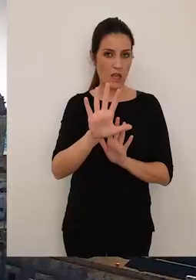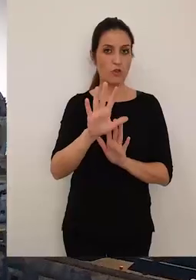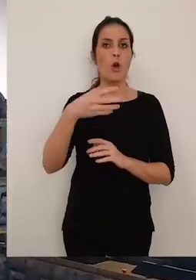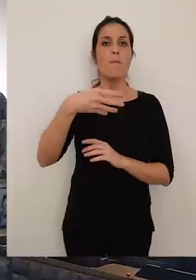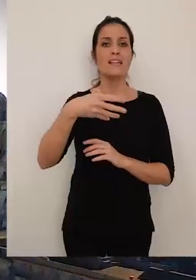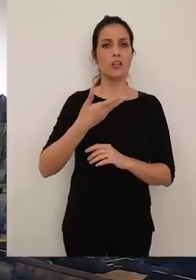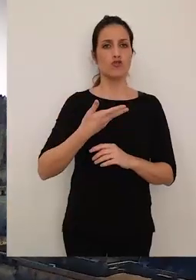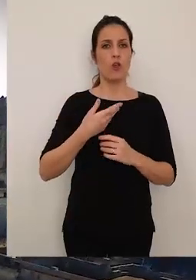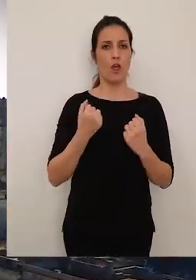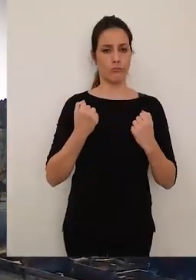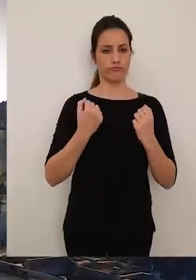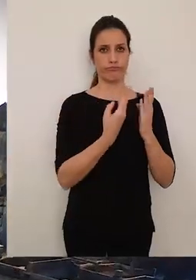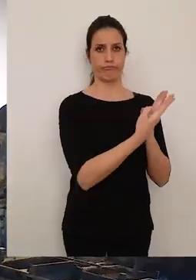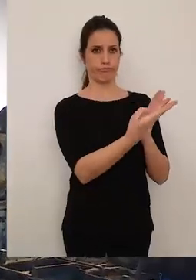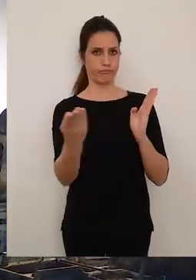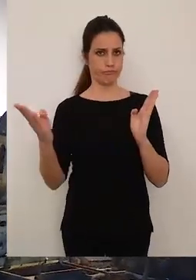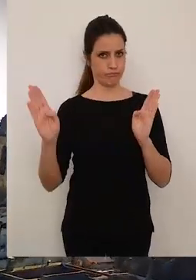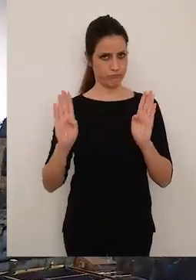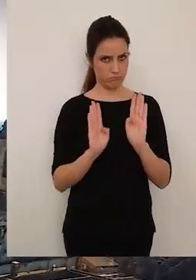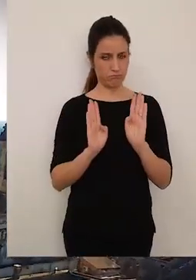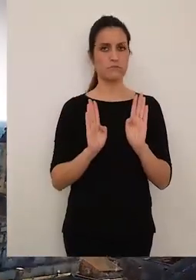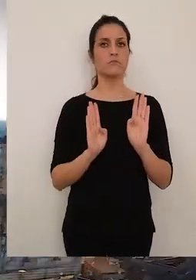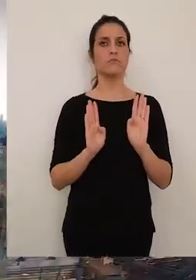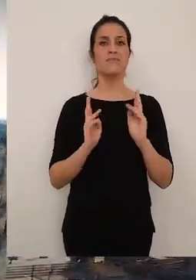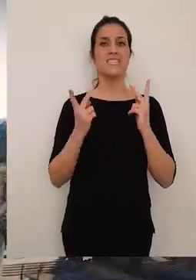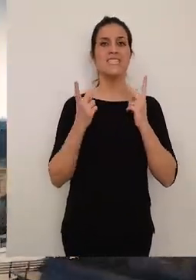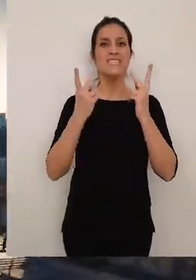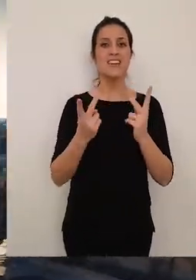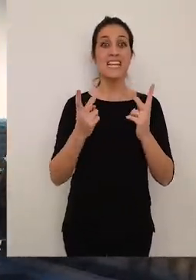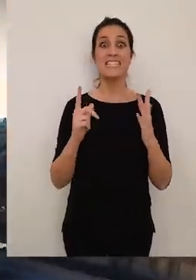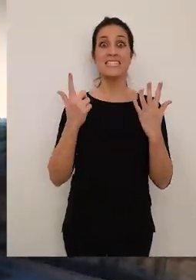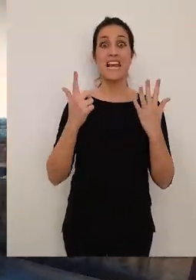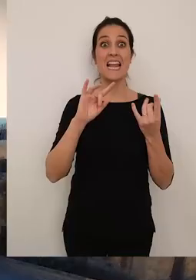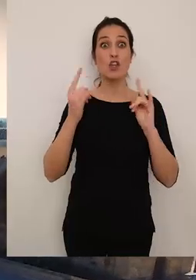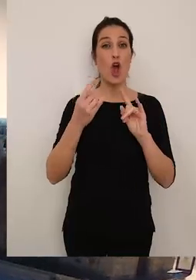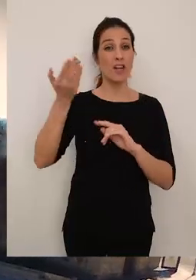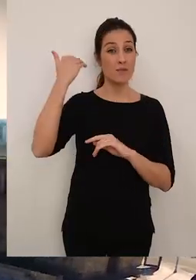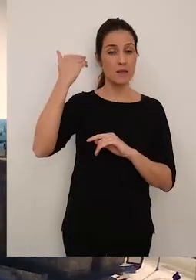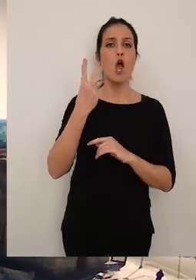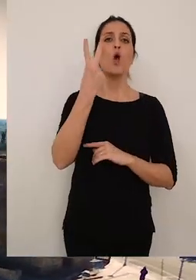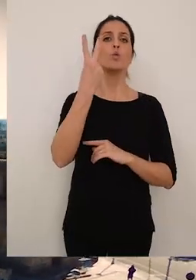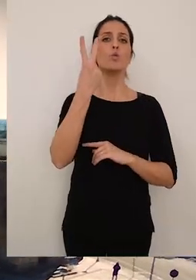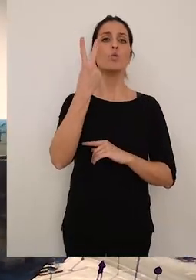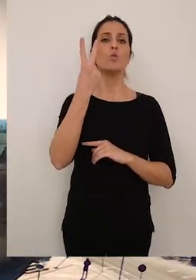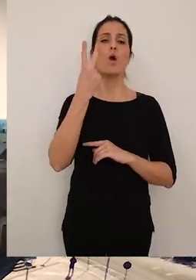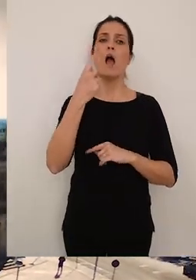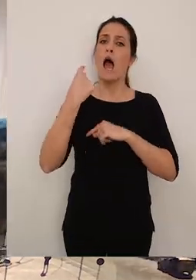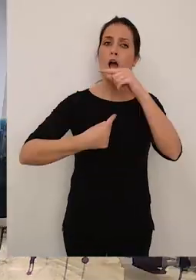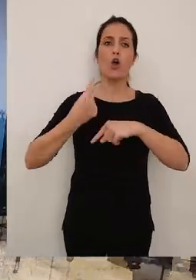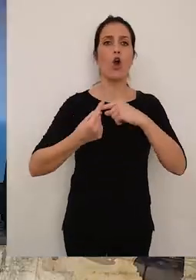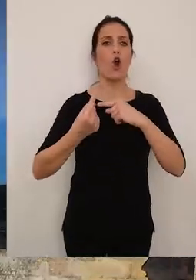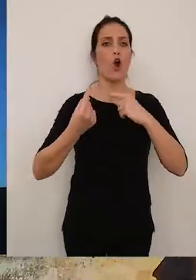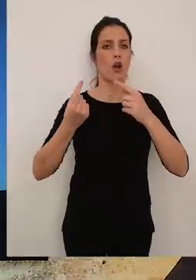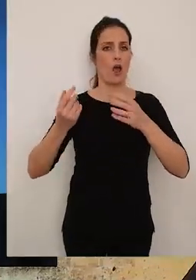da possenti mura, come è possibile intuire ammirando due delle sette torri di difesa ancora rimaste in piedi, le quali avevano